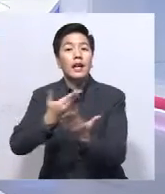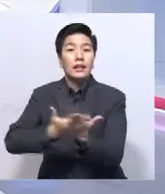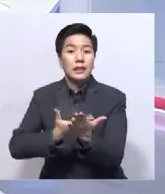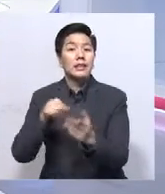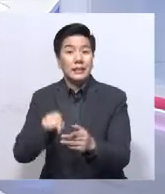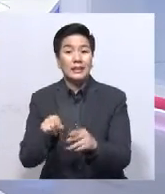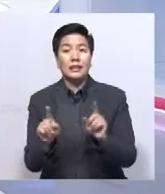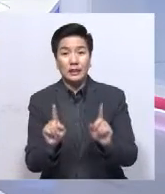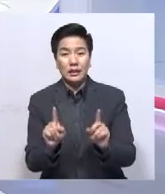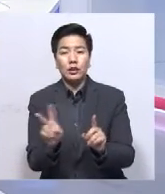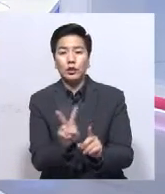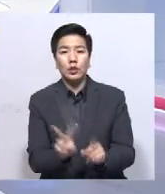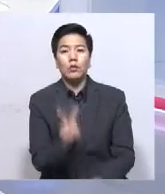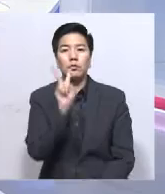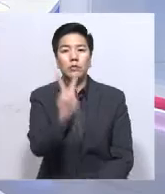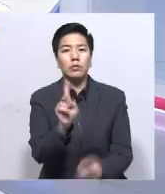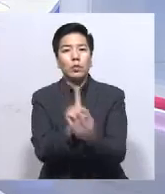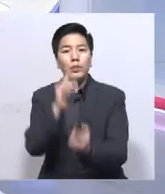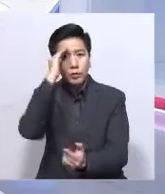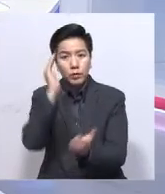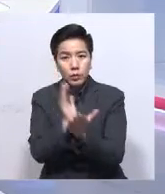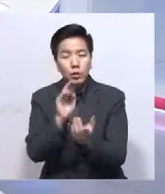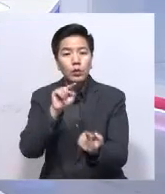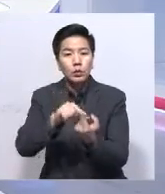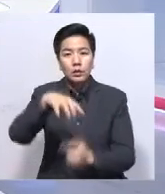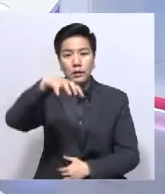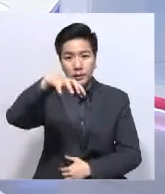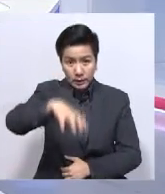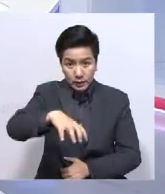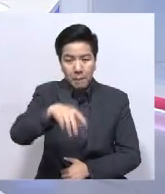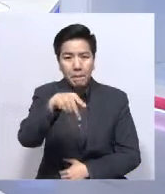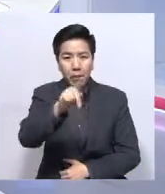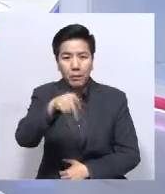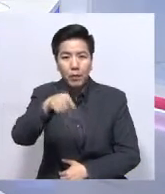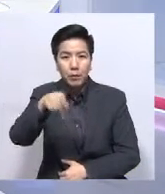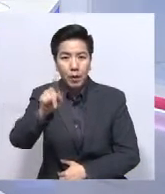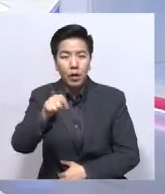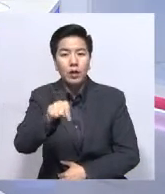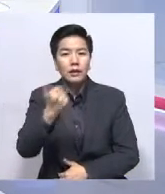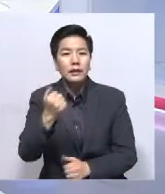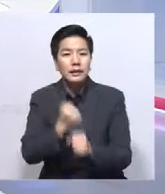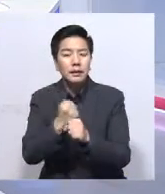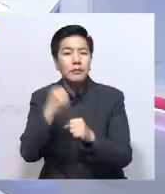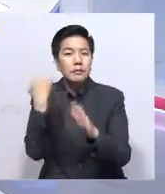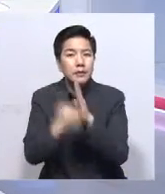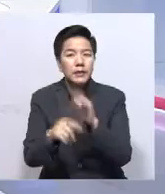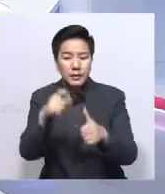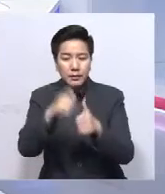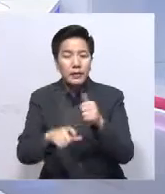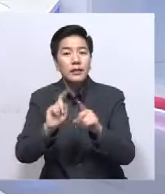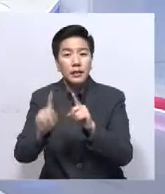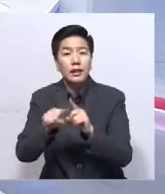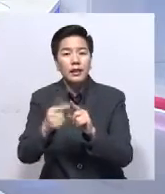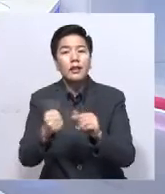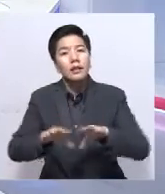นะครับได้เดินทางเข้าพบกับพนักงานสอบสวนกองบังคับการปราบปรามการกระทำความผิดเกี่ยวกับการทุจริตและประพฤติมิชอบ